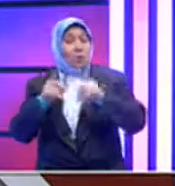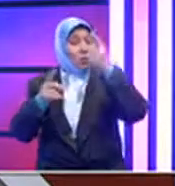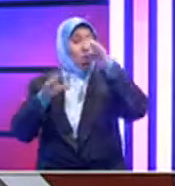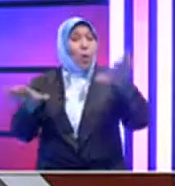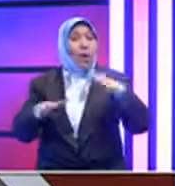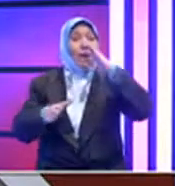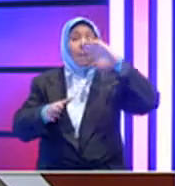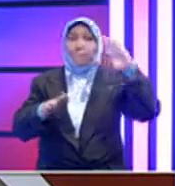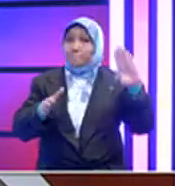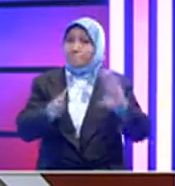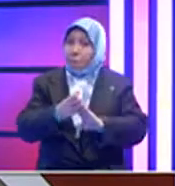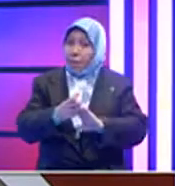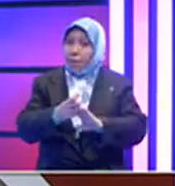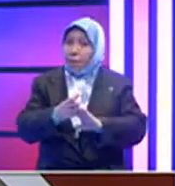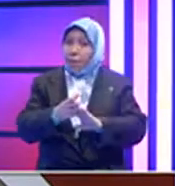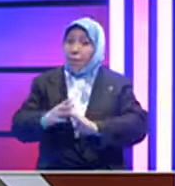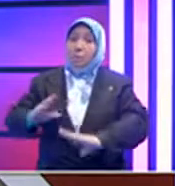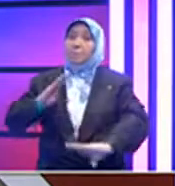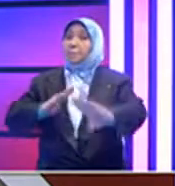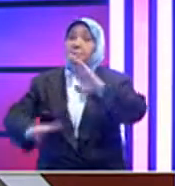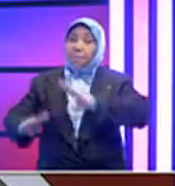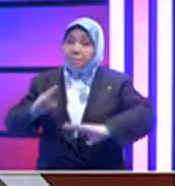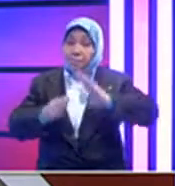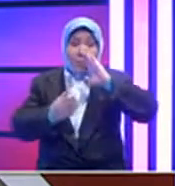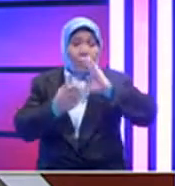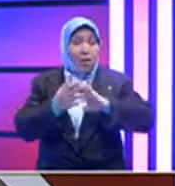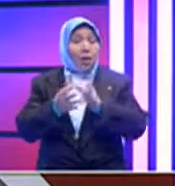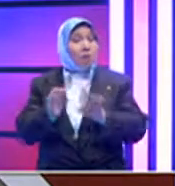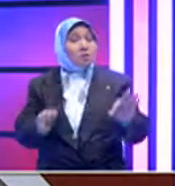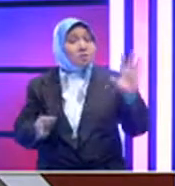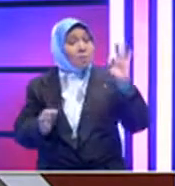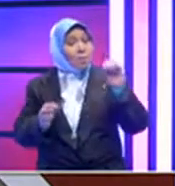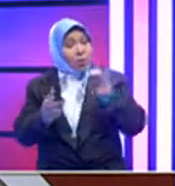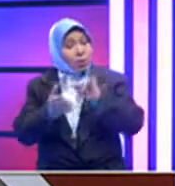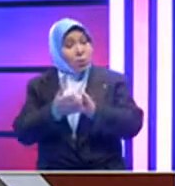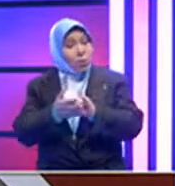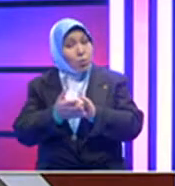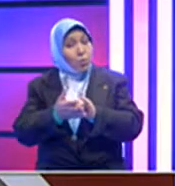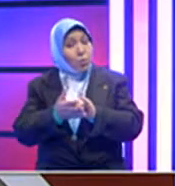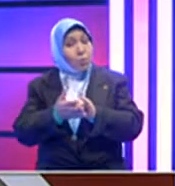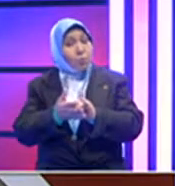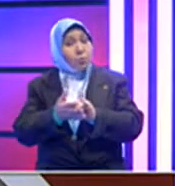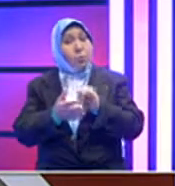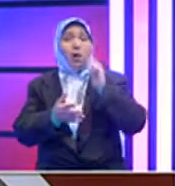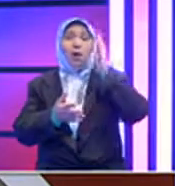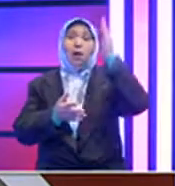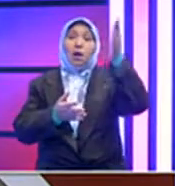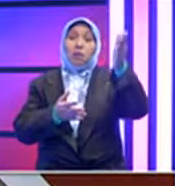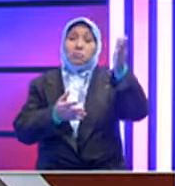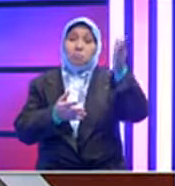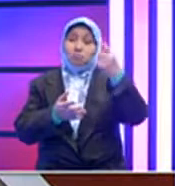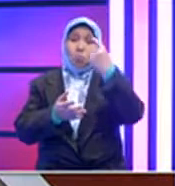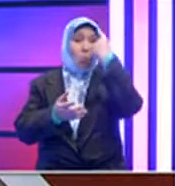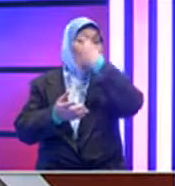keburukan Uang belanja habis sayyi'ah pada ayat yang ke-10 itu facg Um akan ditelan cukupkan